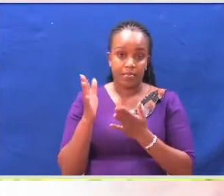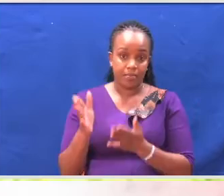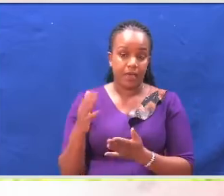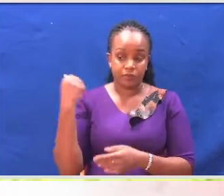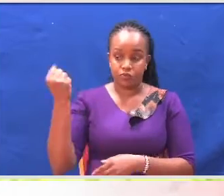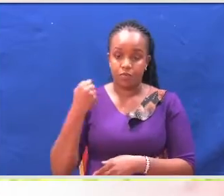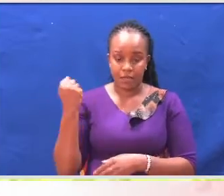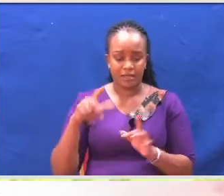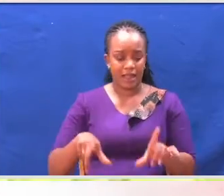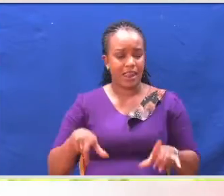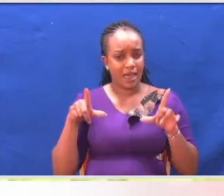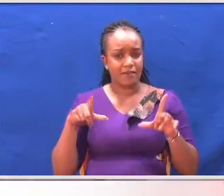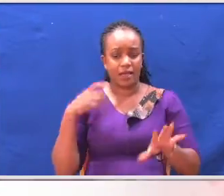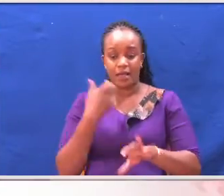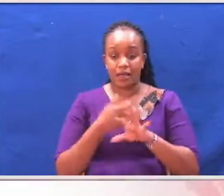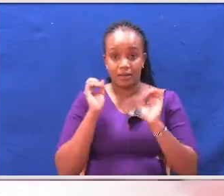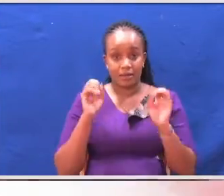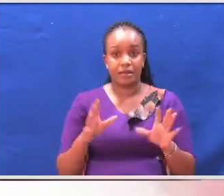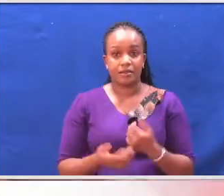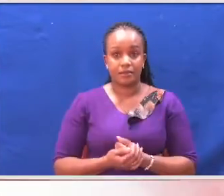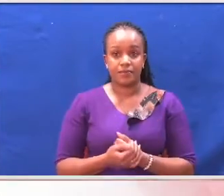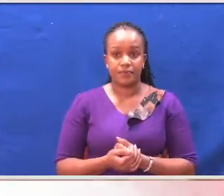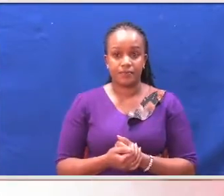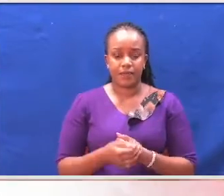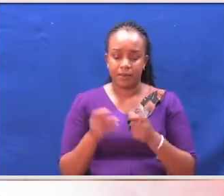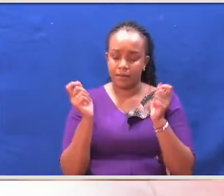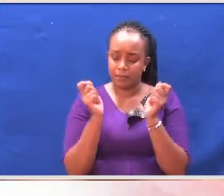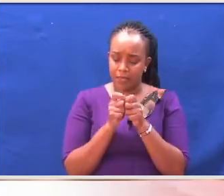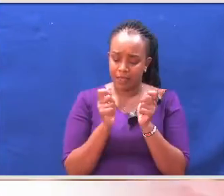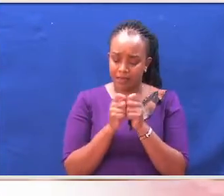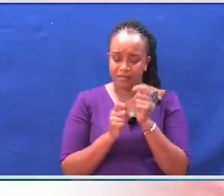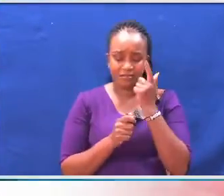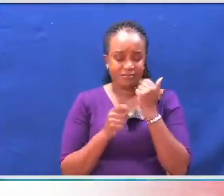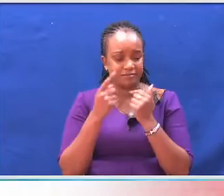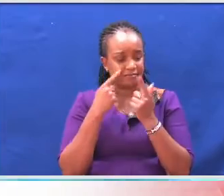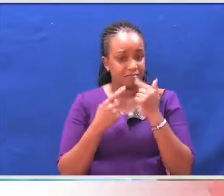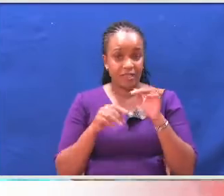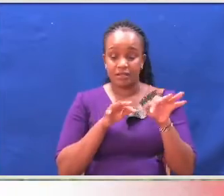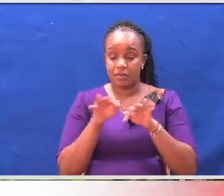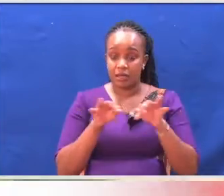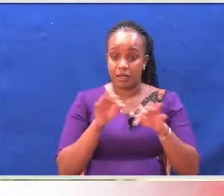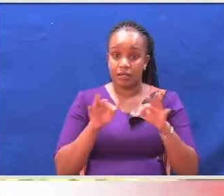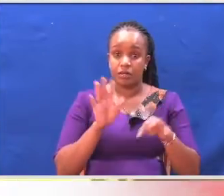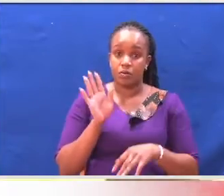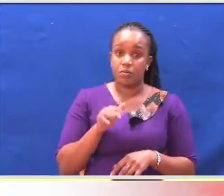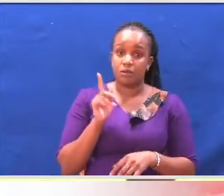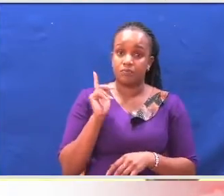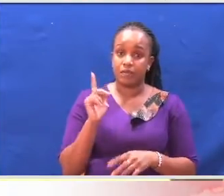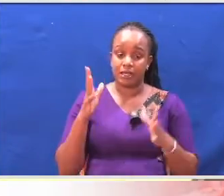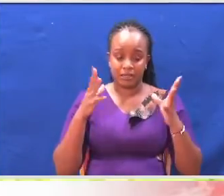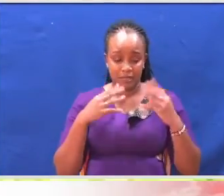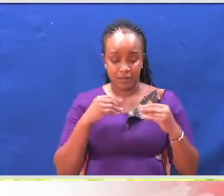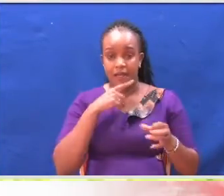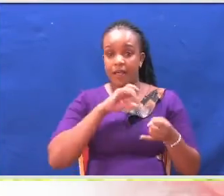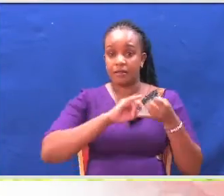maisha ilikuwa sio magumu sana. Pain and sorrow better explains the mood here. Accepting that her husband